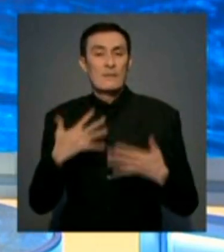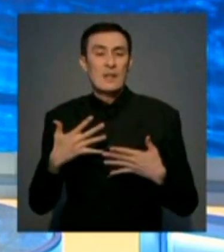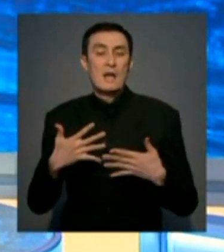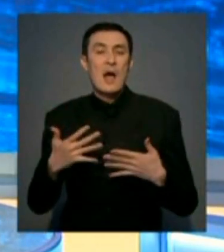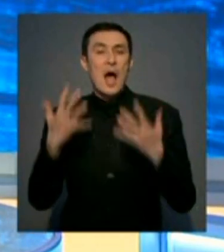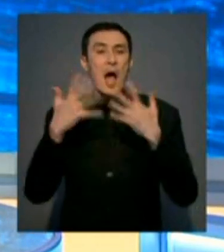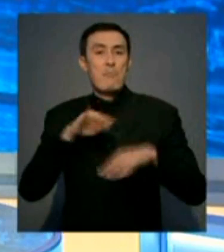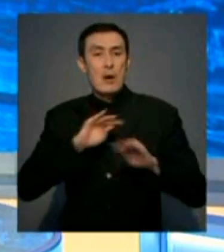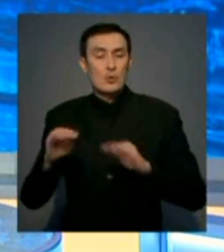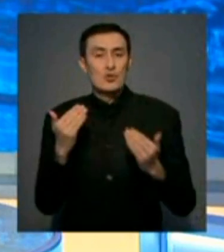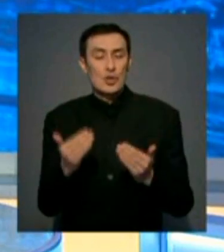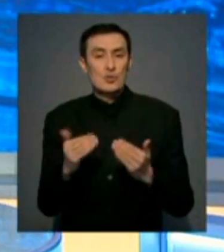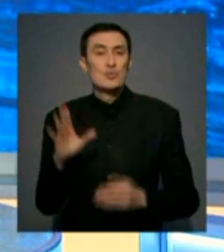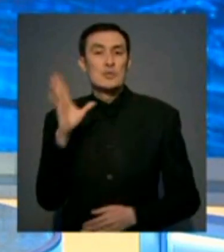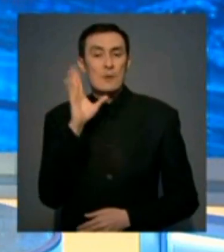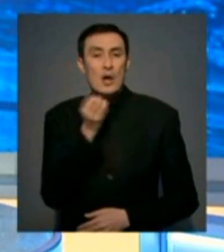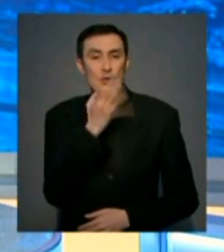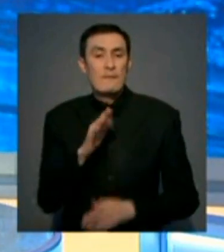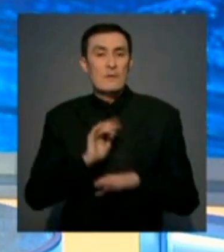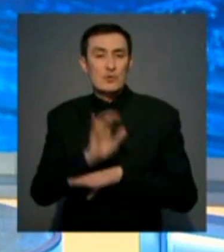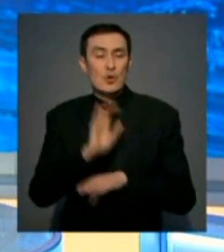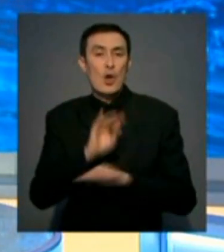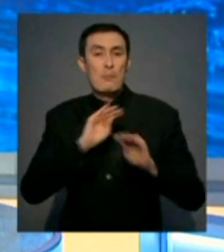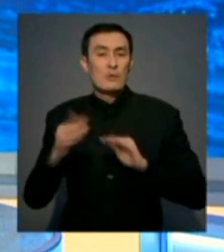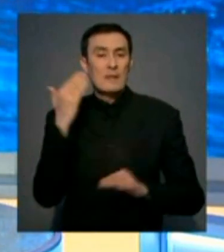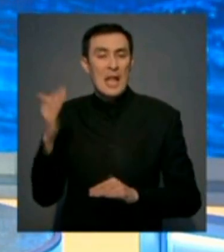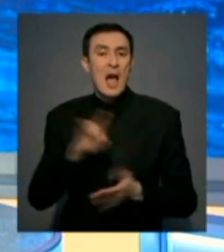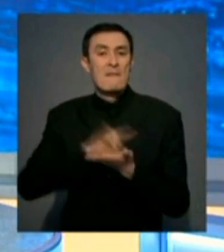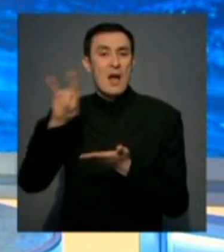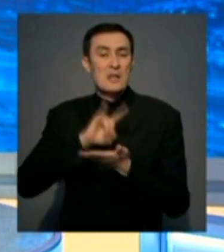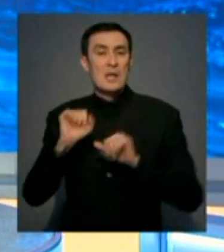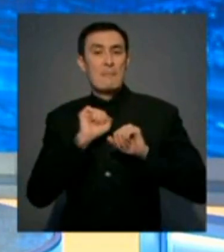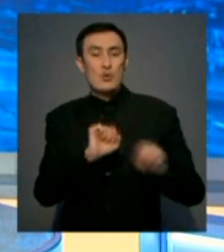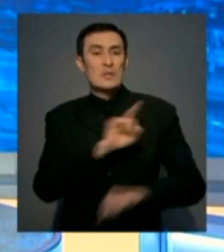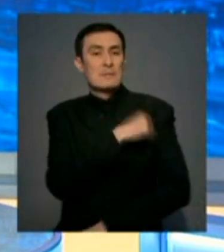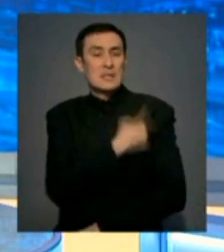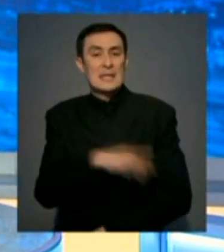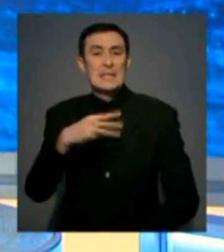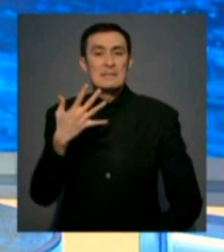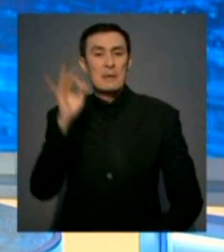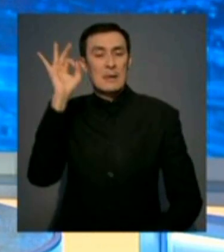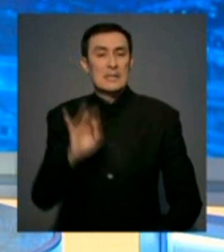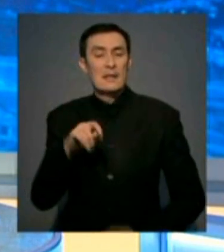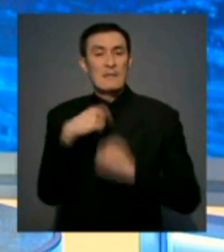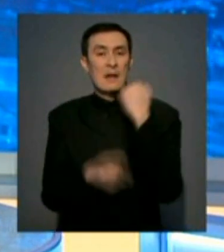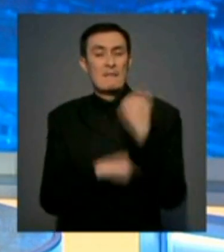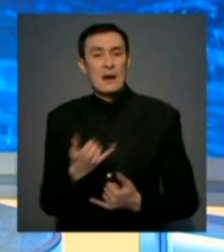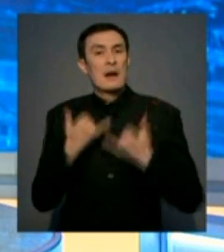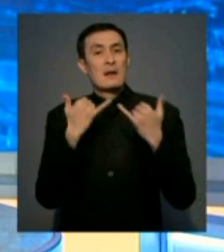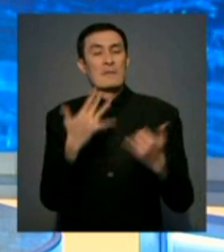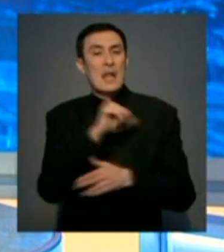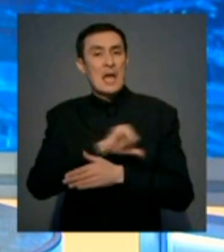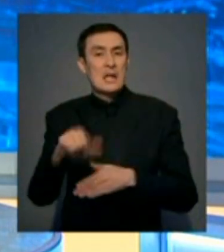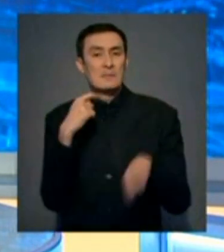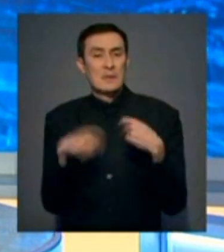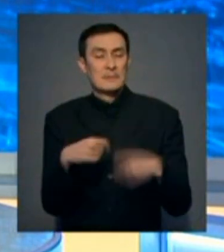кислородно-дыхательной аппаратуры, сейчас успешно выпускает оборудование для авиации, обороны и медицины. А 35% товаров ориентировано на экспорт.